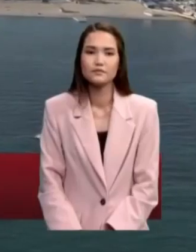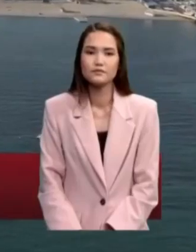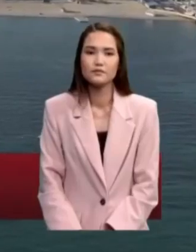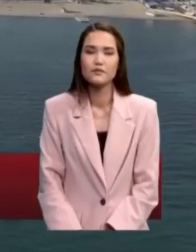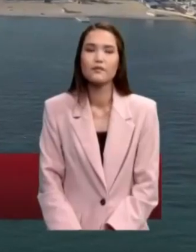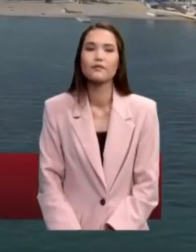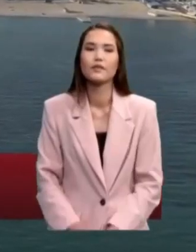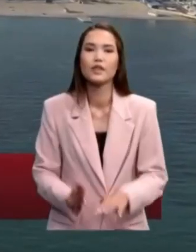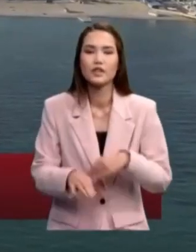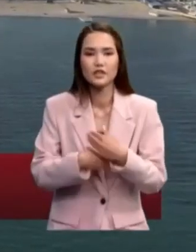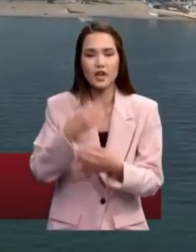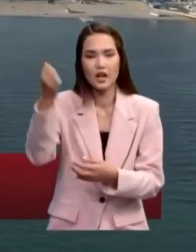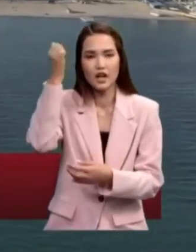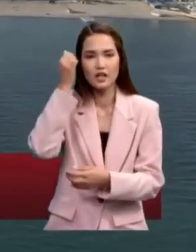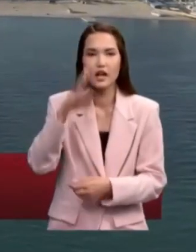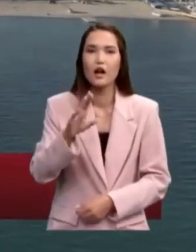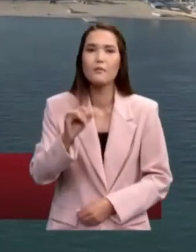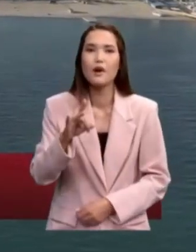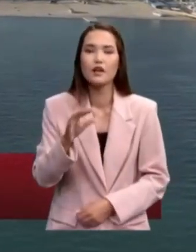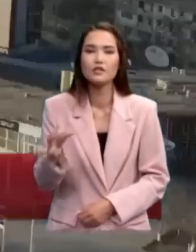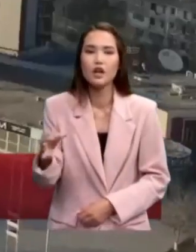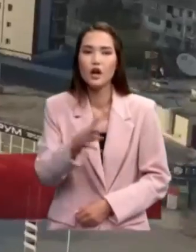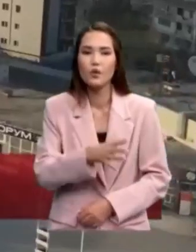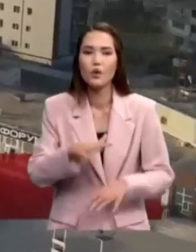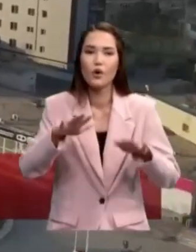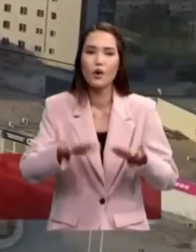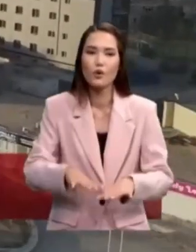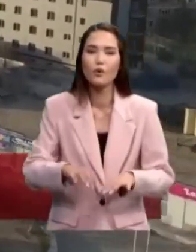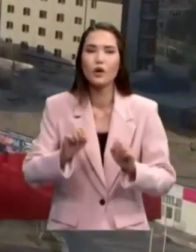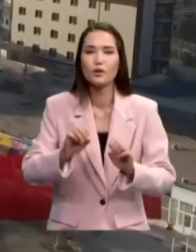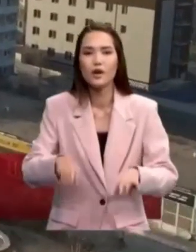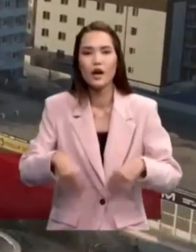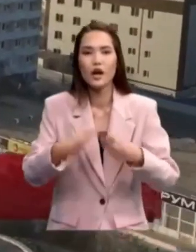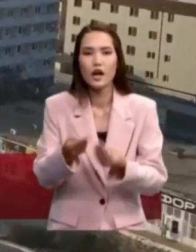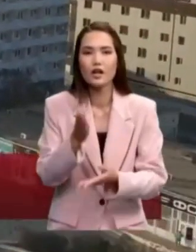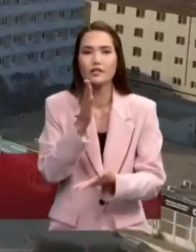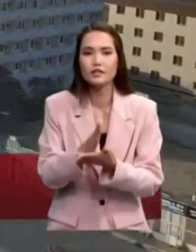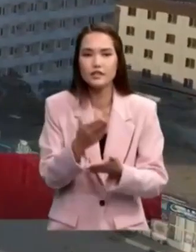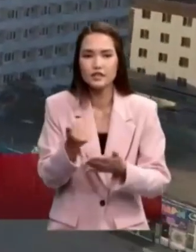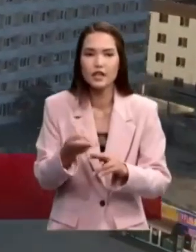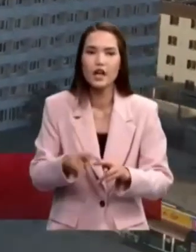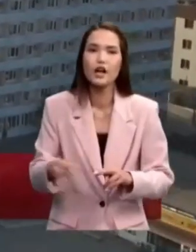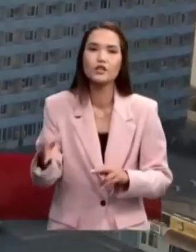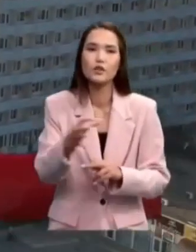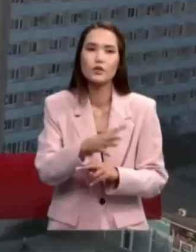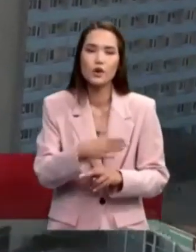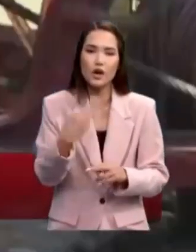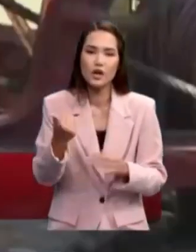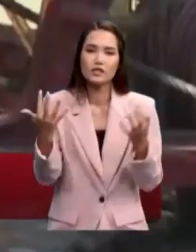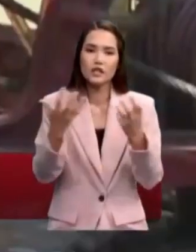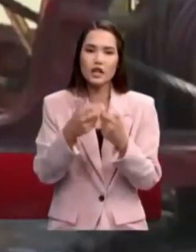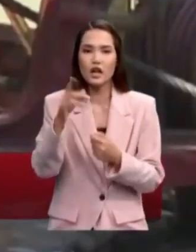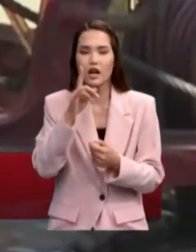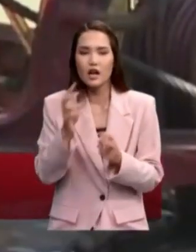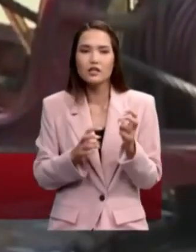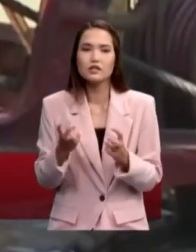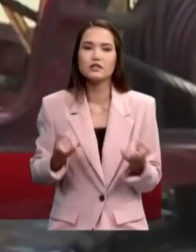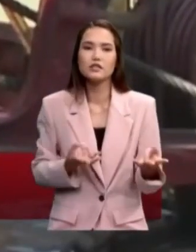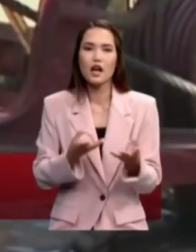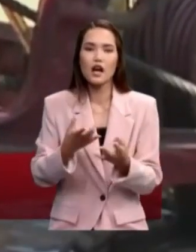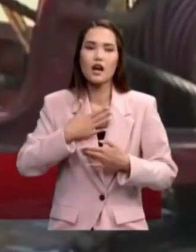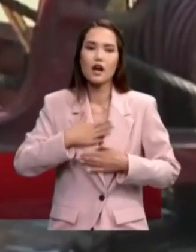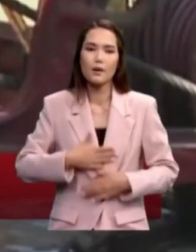Жаңа меморандум Маңғыстау облысында жаңа жұмыс орындарын ашуға мүмкіндік береді. Сондай-ақ аймақтағы мұнай мекемелерінің қажеттіліктерін